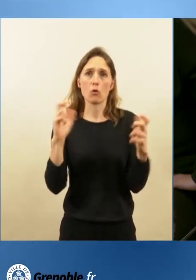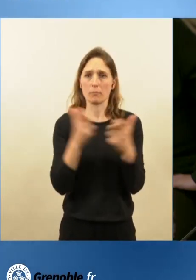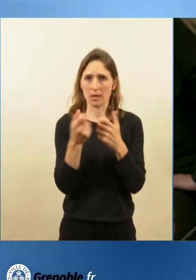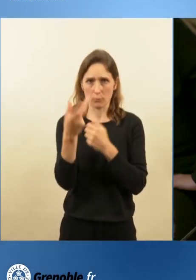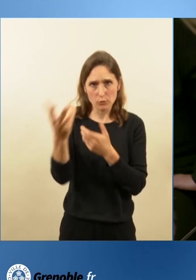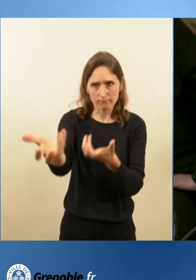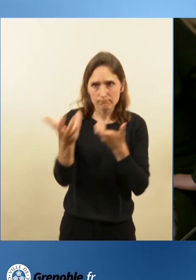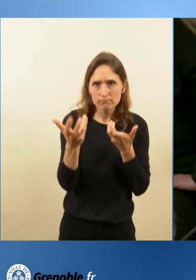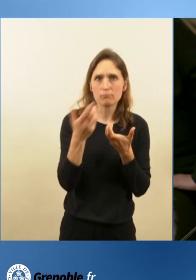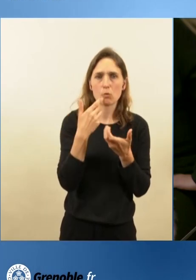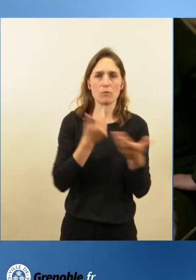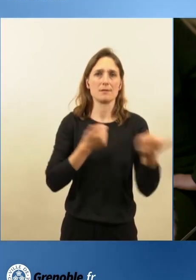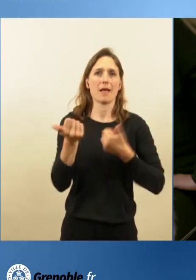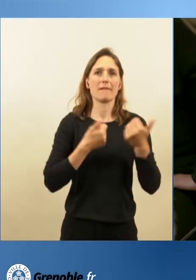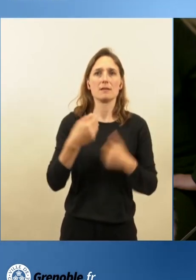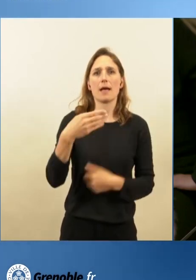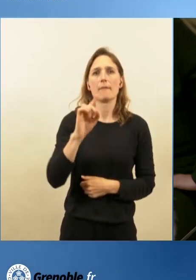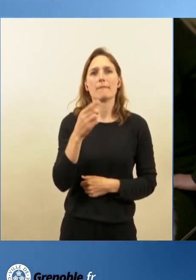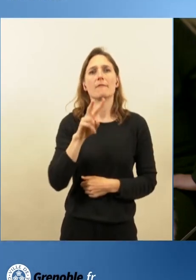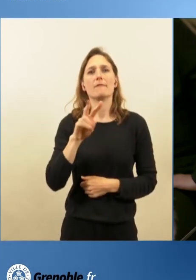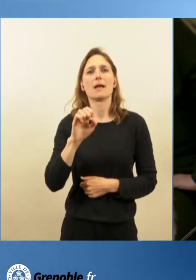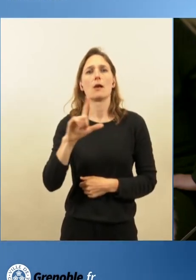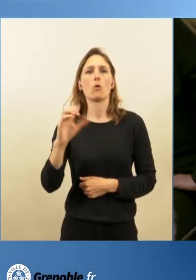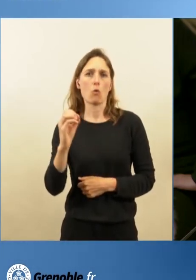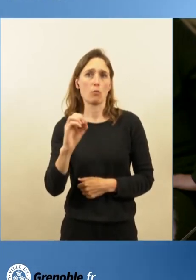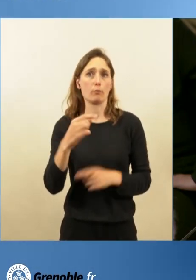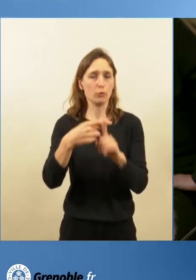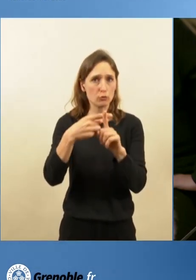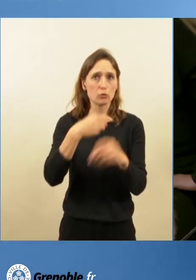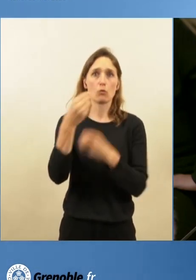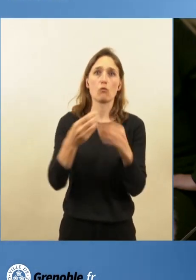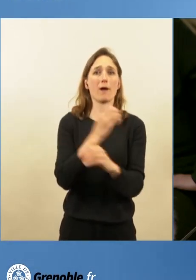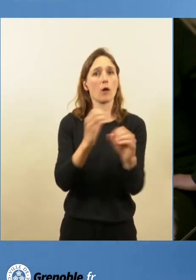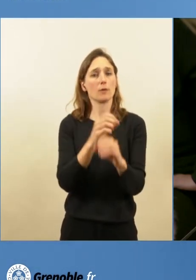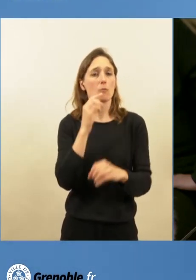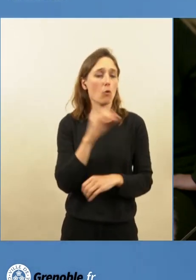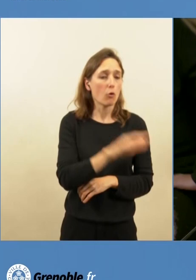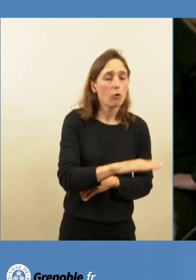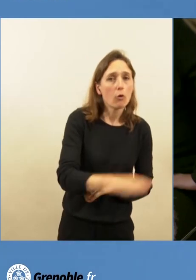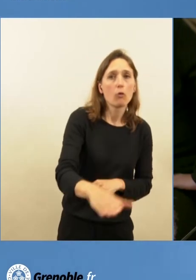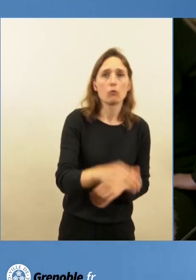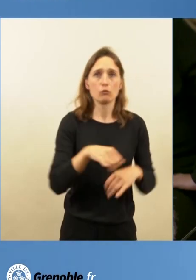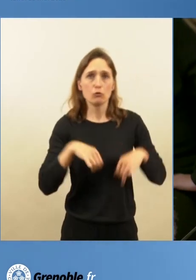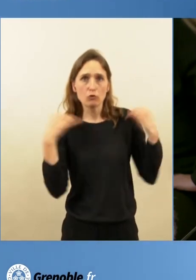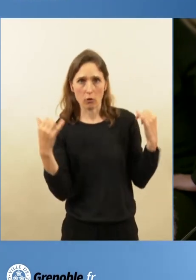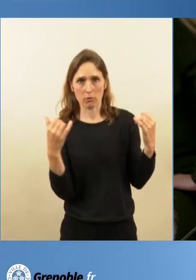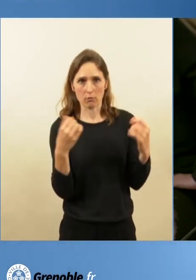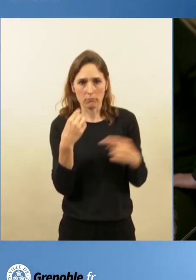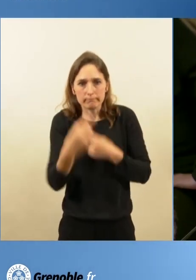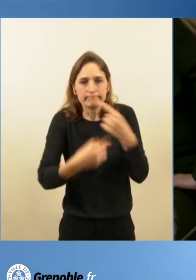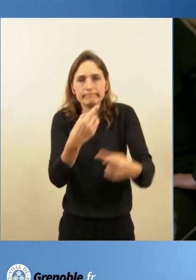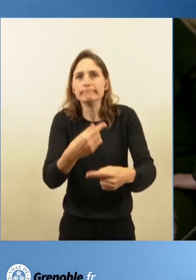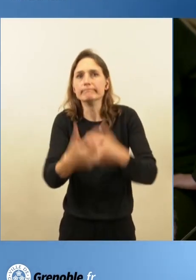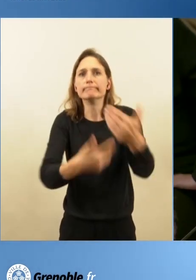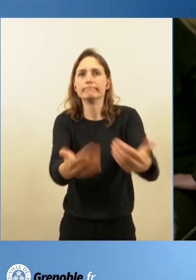pour le service m vélo plus et gratuité pour les petits et les jeunes dans les transports en commun se mettent en place et demain une